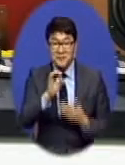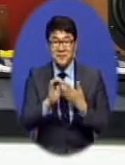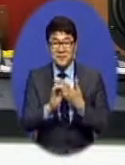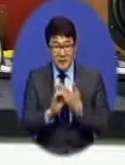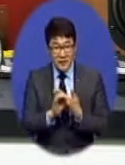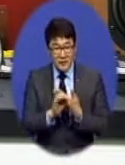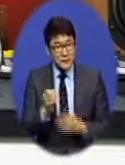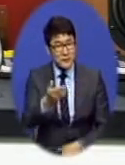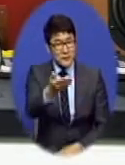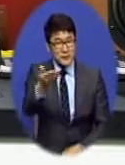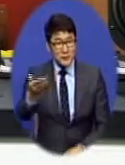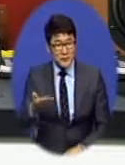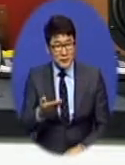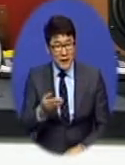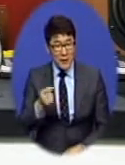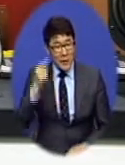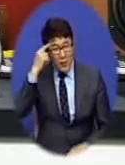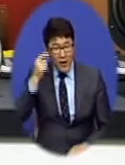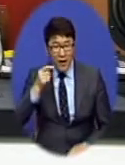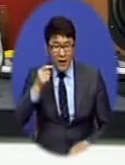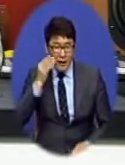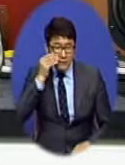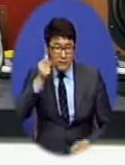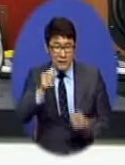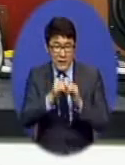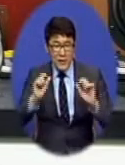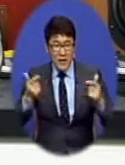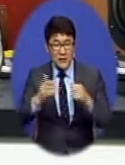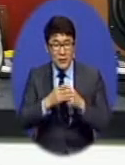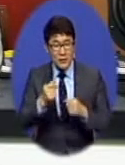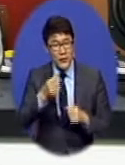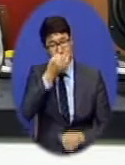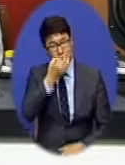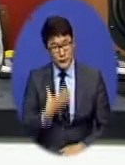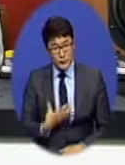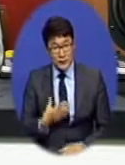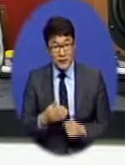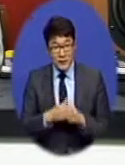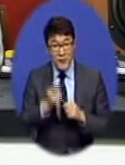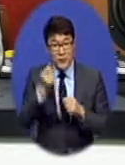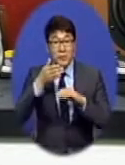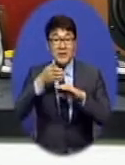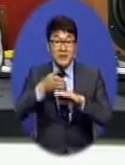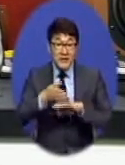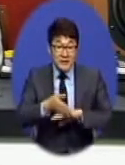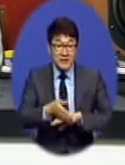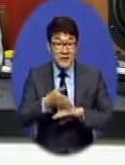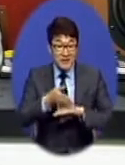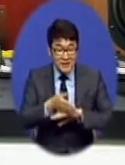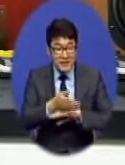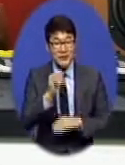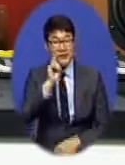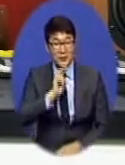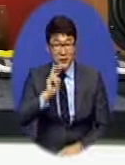노래들은 예, 시청자 여러분들이 아마추어들이 부르기에는 네. 조금 버겁습니다. 그러니까 그럼, 약간 느린 노래 있지 않습니까?